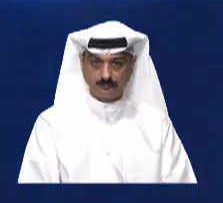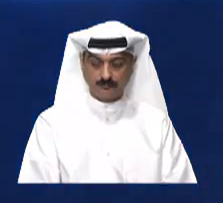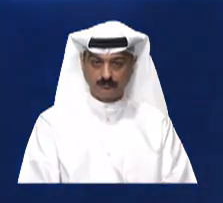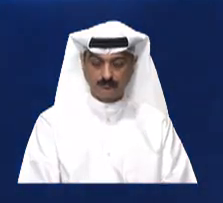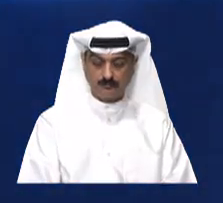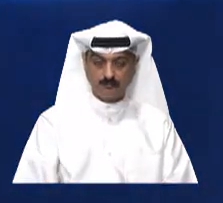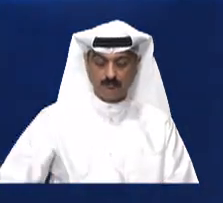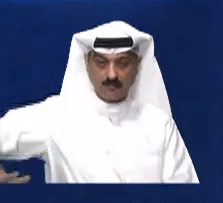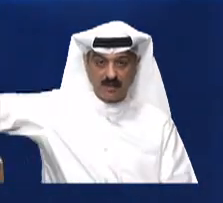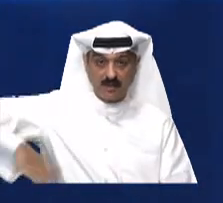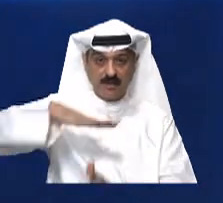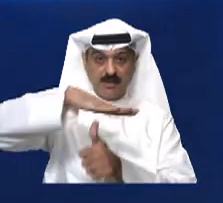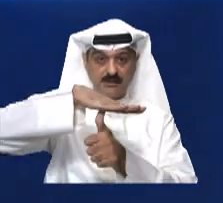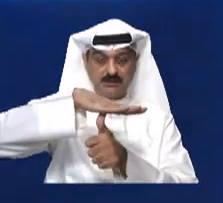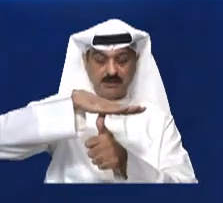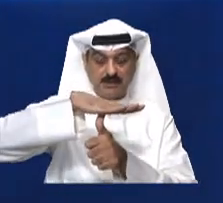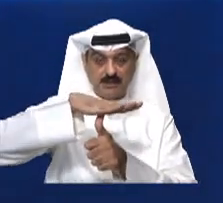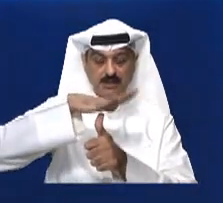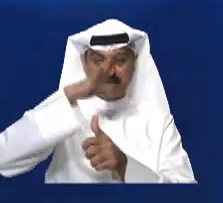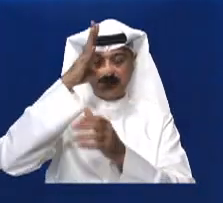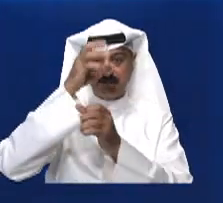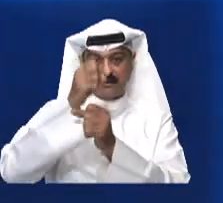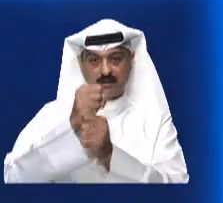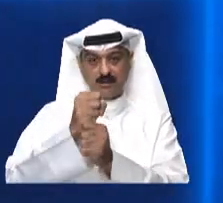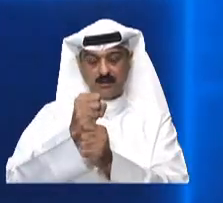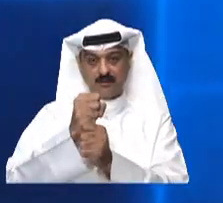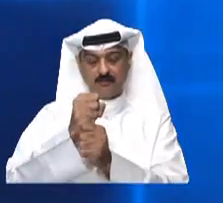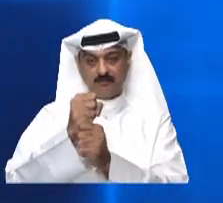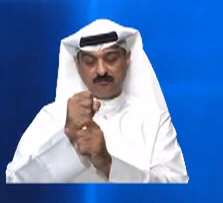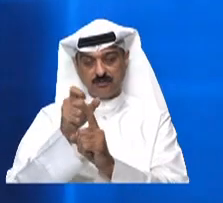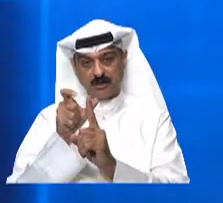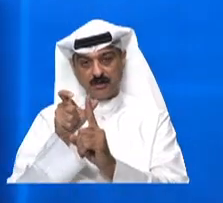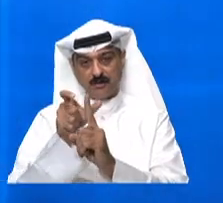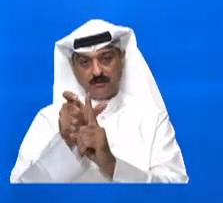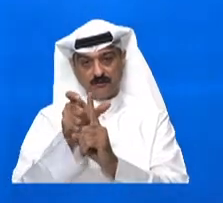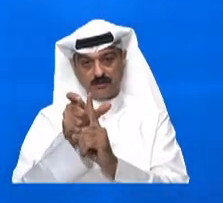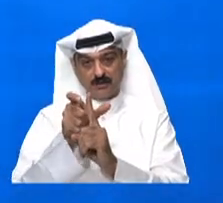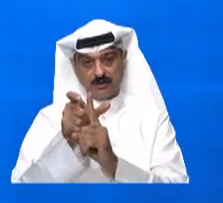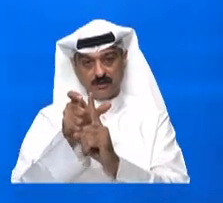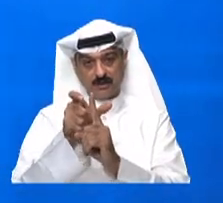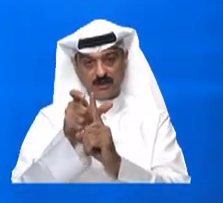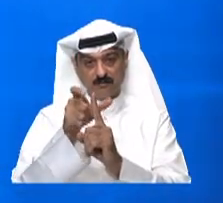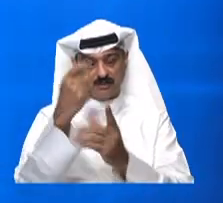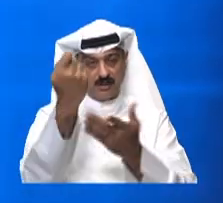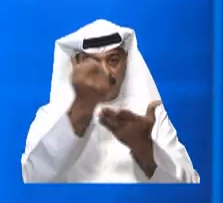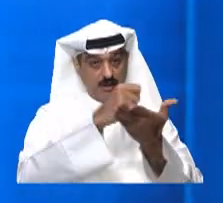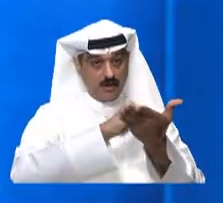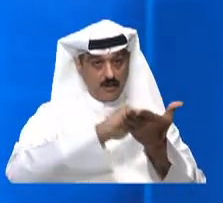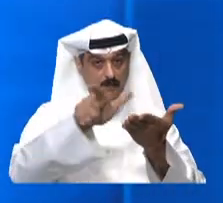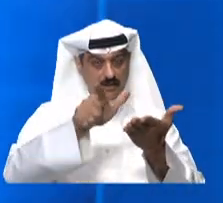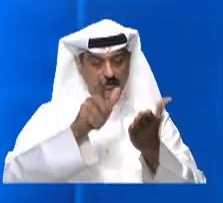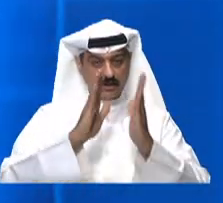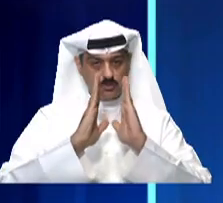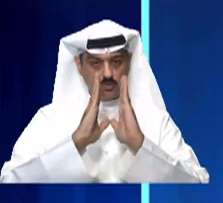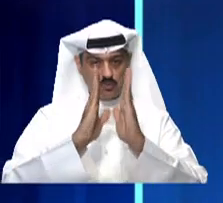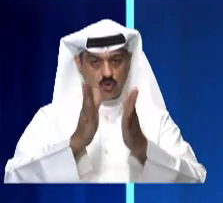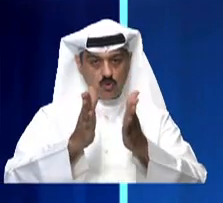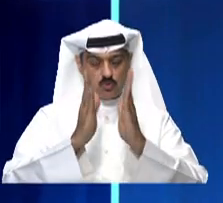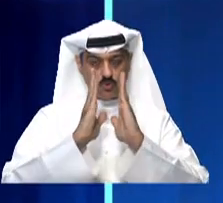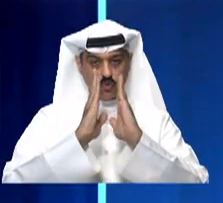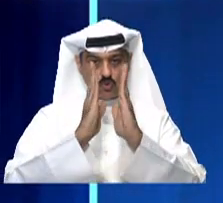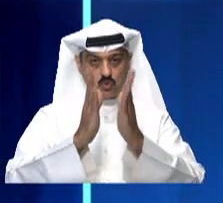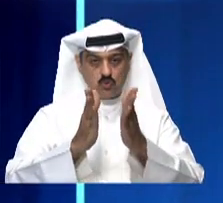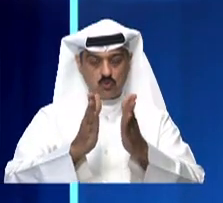بعث حضرة صاحب السمو أمير البلاد الشيخ نواف الأحمد الجابر الصباح حفظه الله ورعاه ببرقية تهنئة إلى